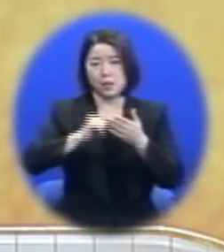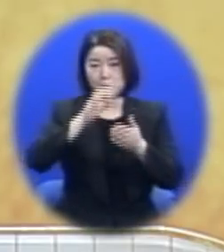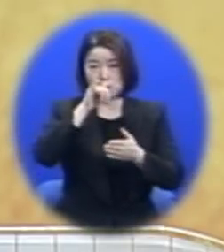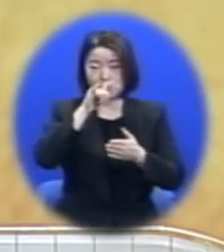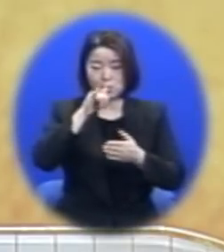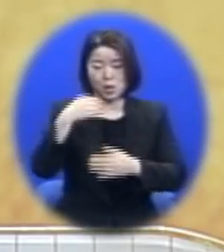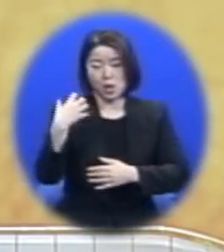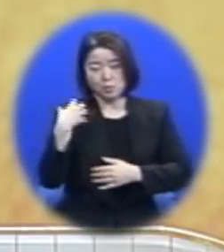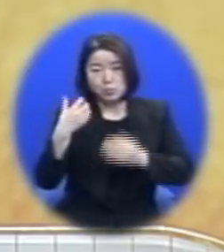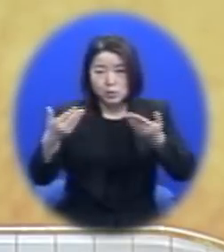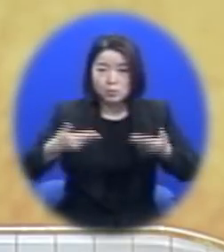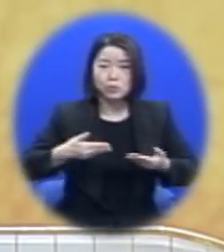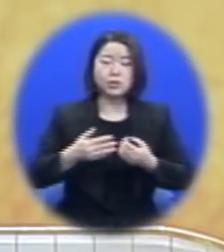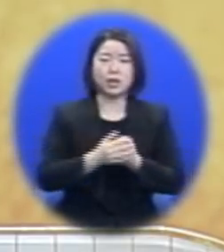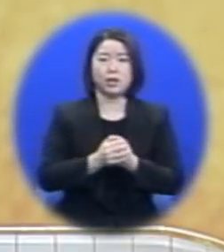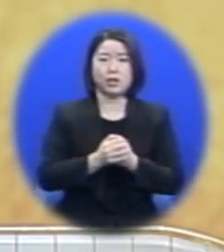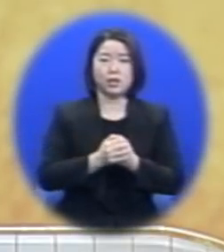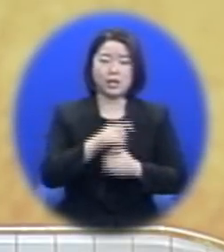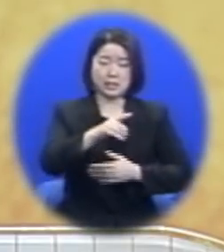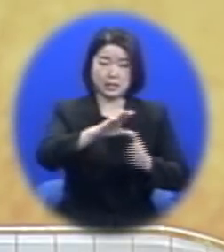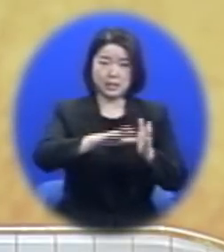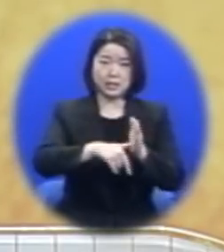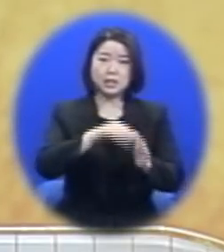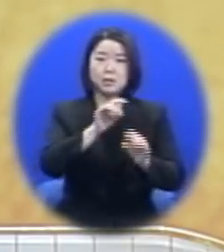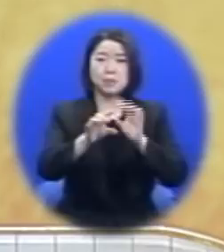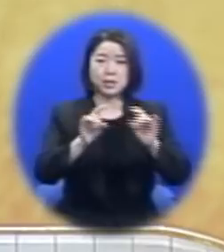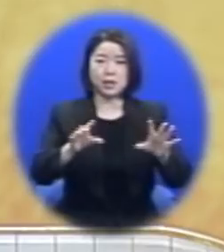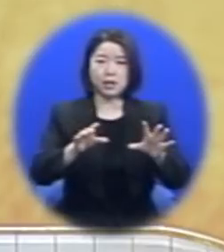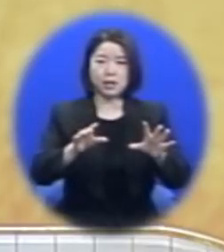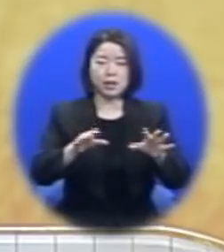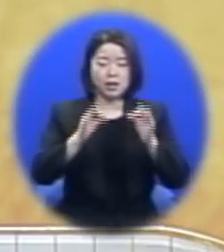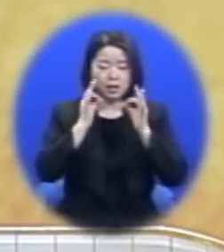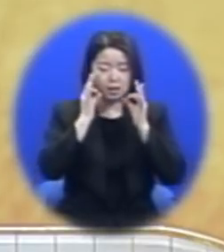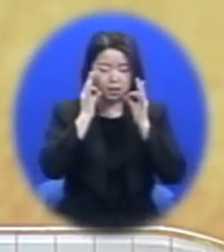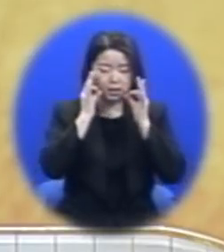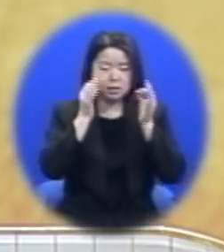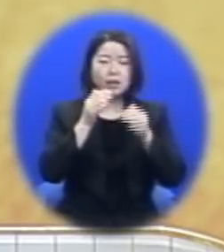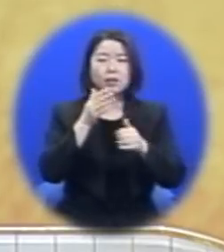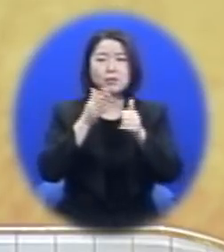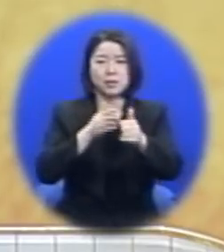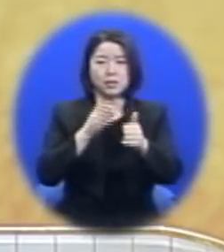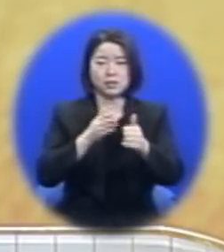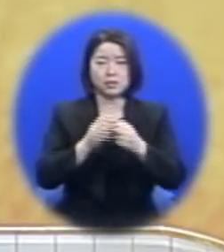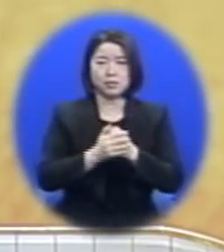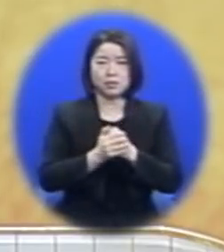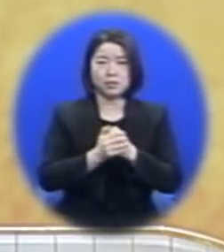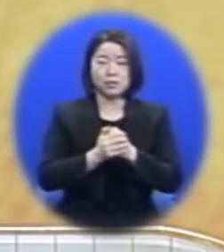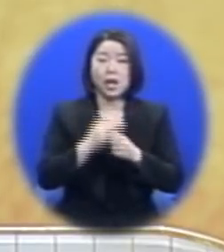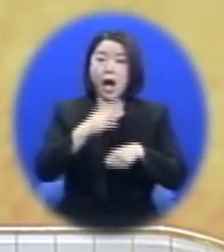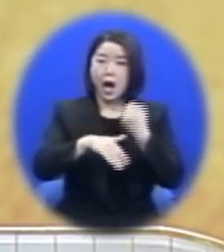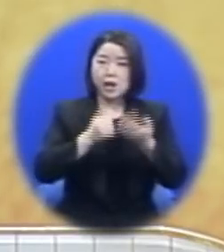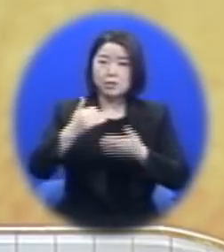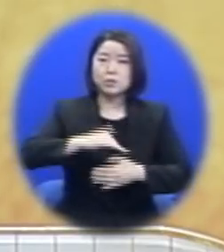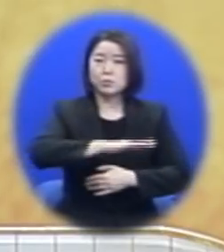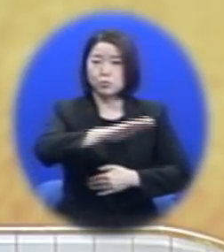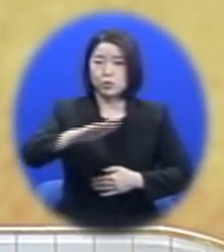부담 준다고. 그때마다 간곡하게 말씀을 드립니다. 하나님께서 우리에게